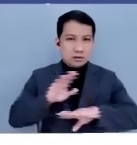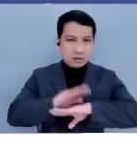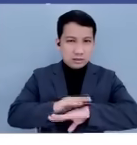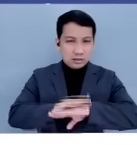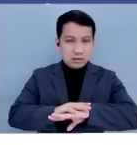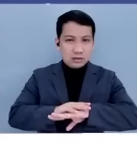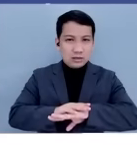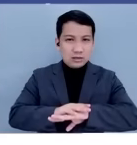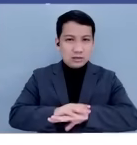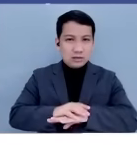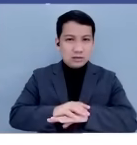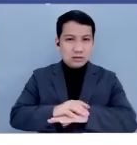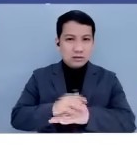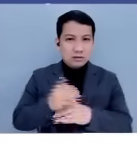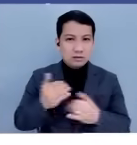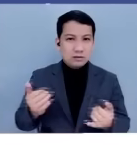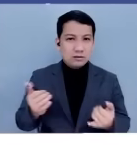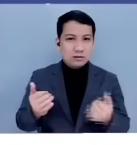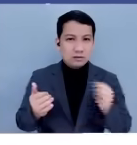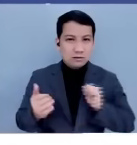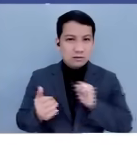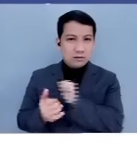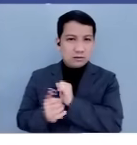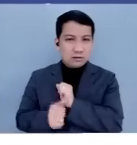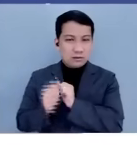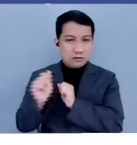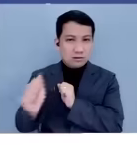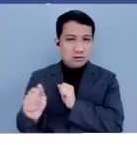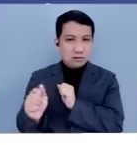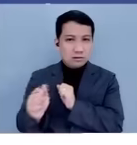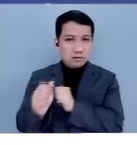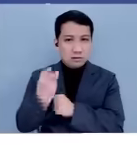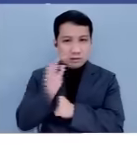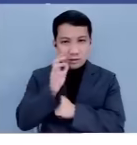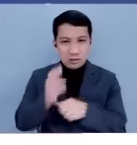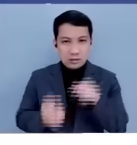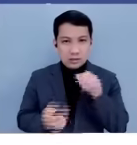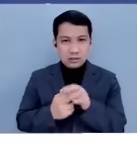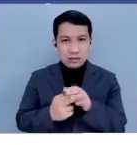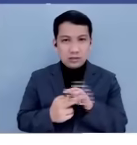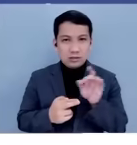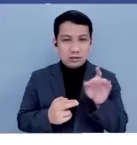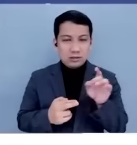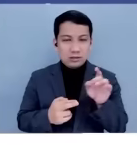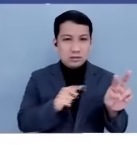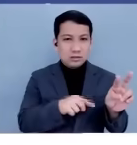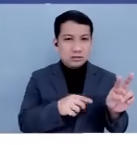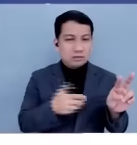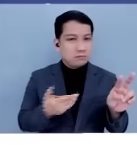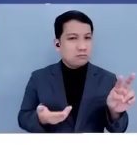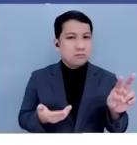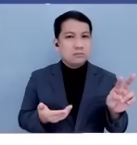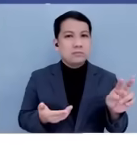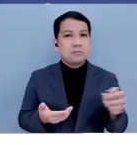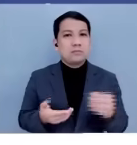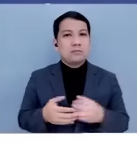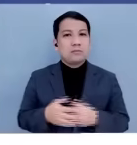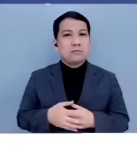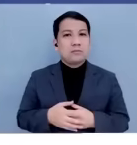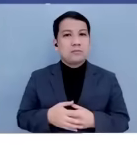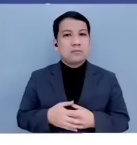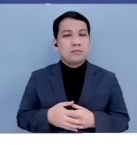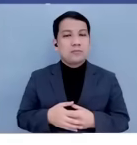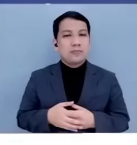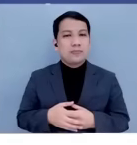no? Ako po nasa Senado na, ang mami ko retired na, 82 years old. Mm-hmm. Ang apil ko